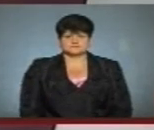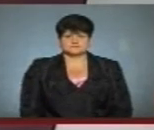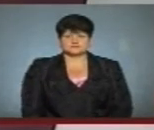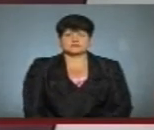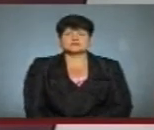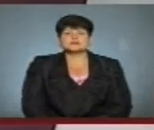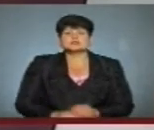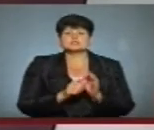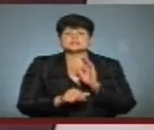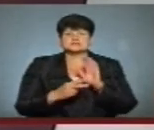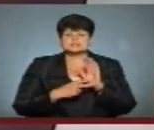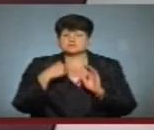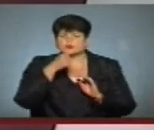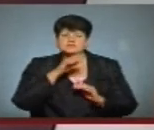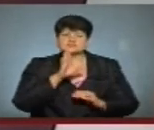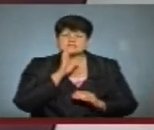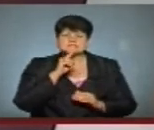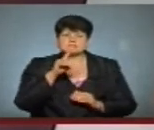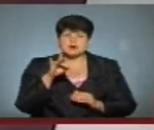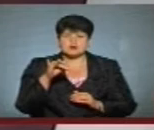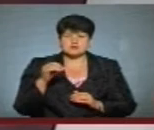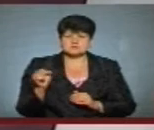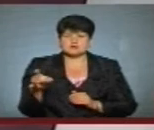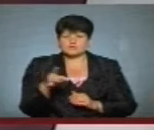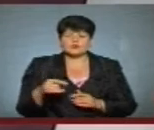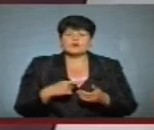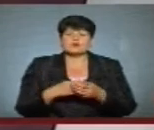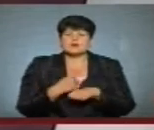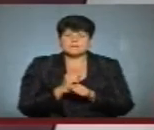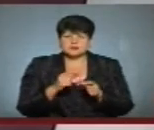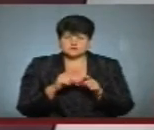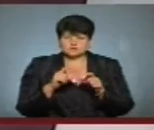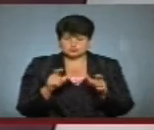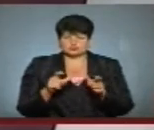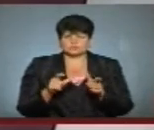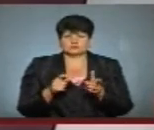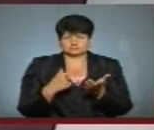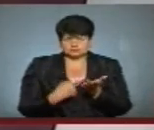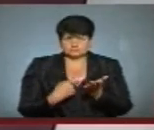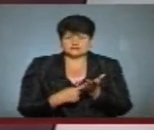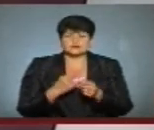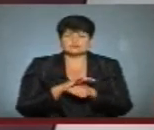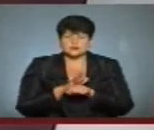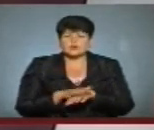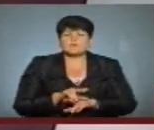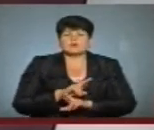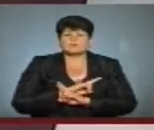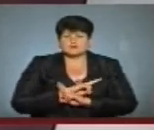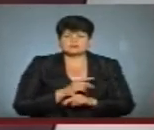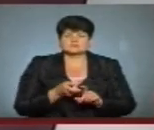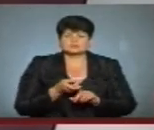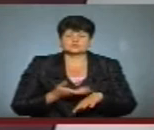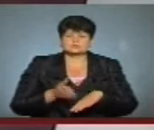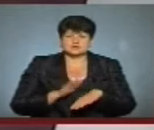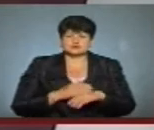67-річна жінка зі Збаразького району, у якої лабораторно підтвердили коронавірус, померла через ускладнення. Про це сьогодні повідомив директор